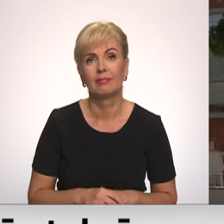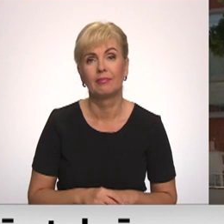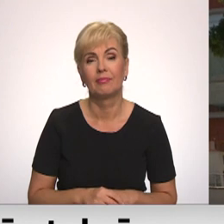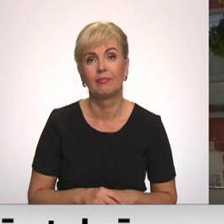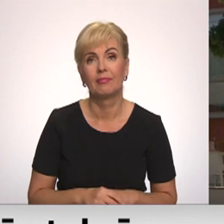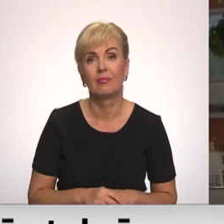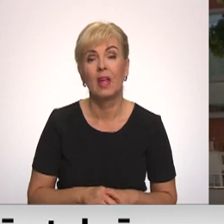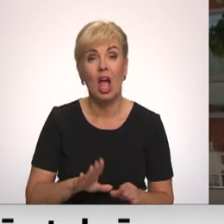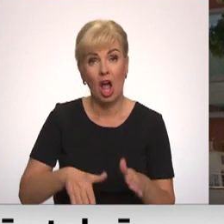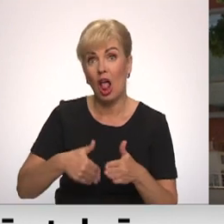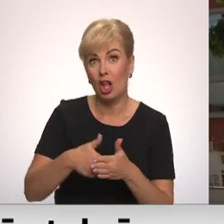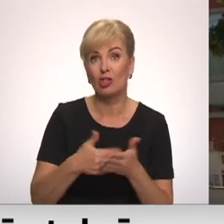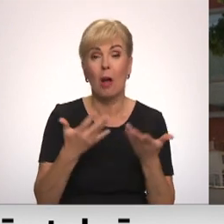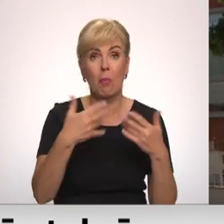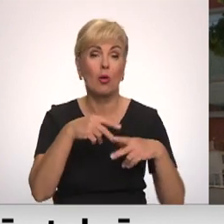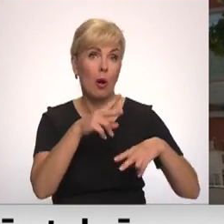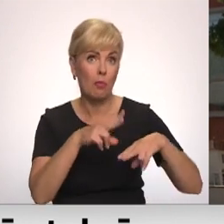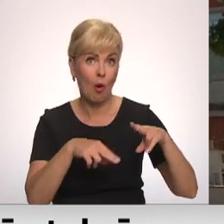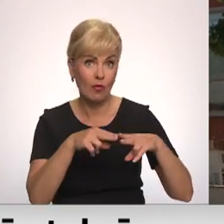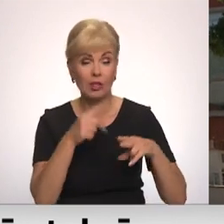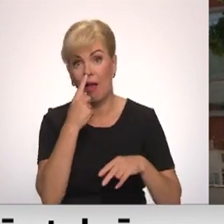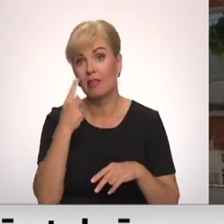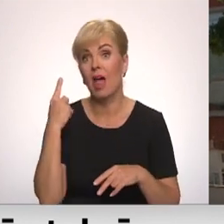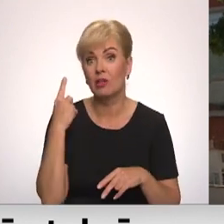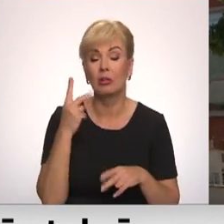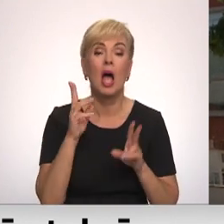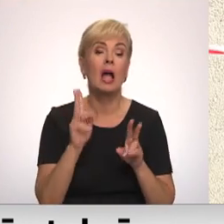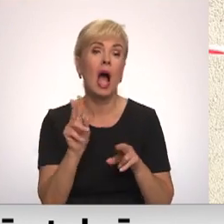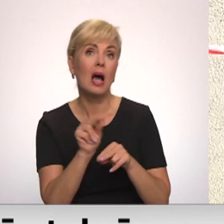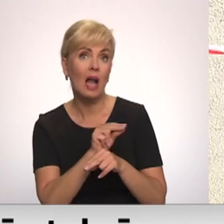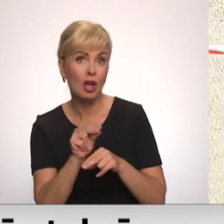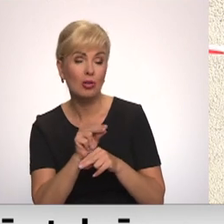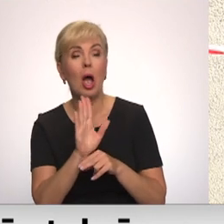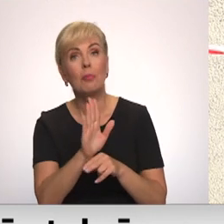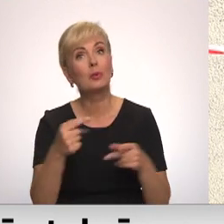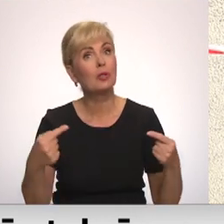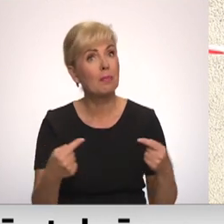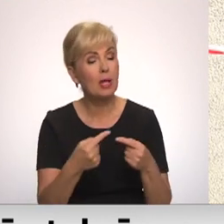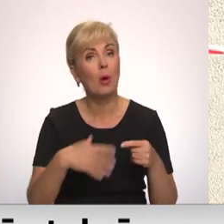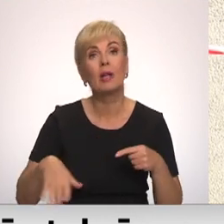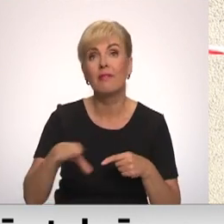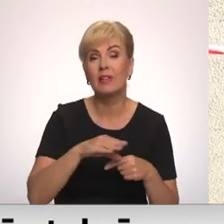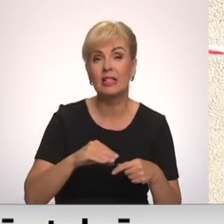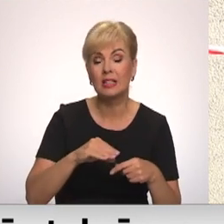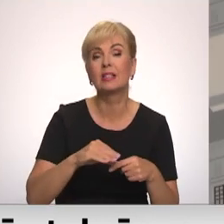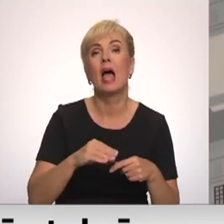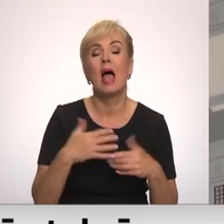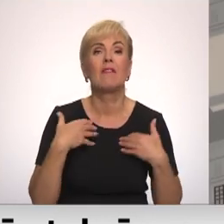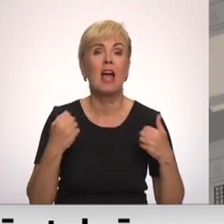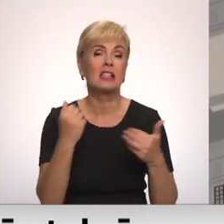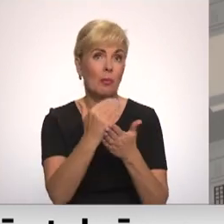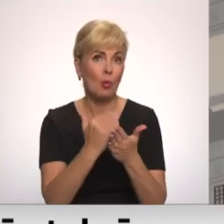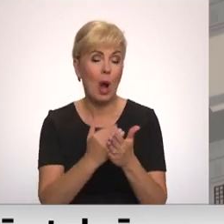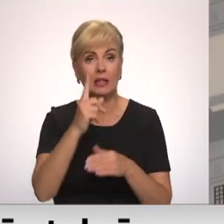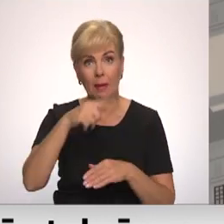Lai arī Līčinajā poliklīnika būvēta salīdzinoši nesen, tā tiks rekonstruēta un piemērota visām epidemioloģiskajām prasībām.